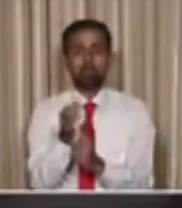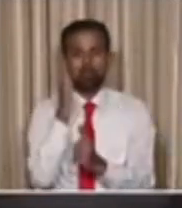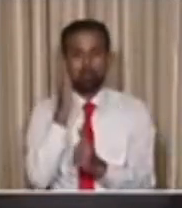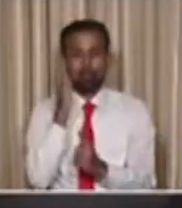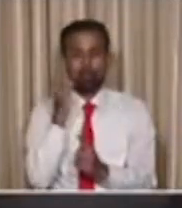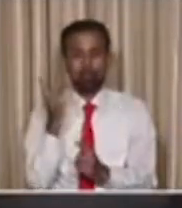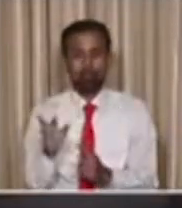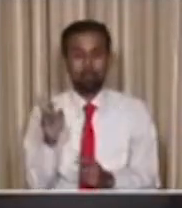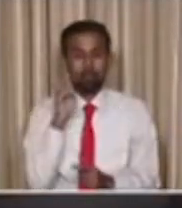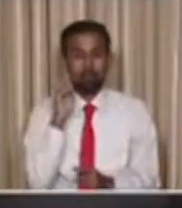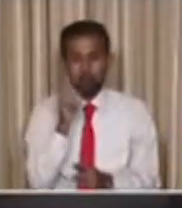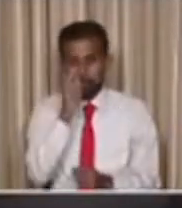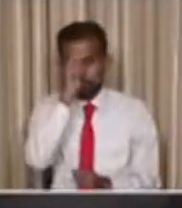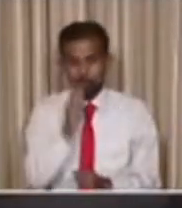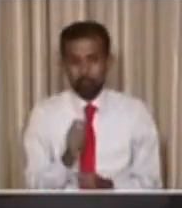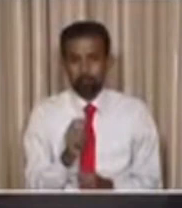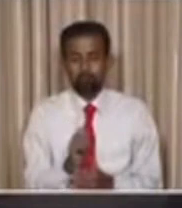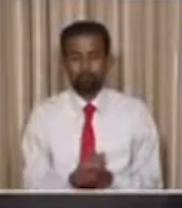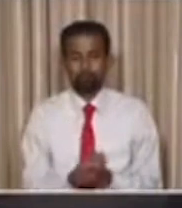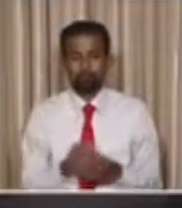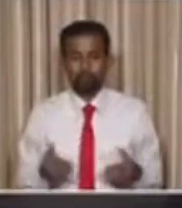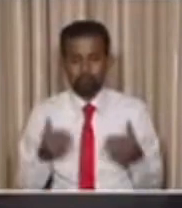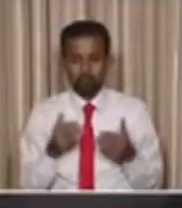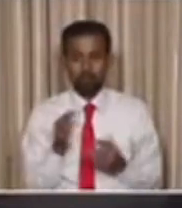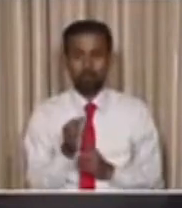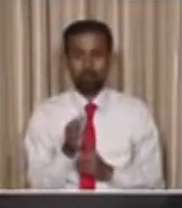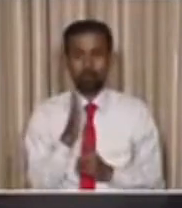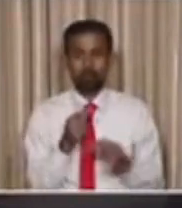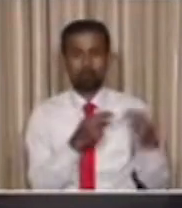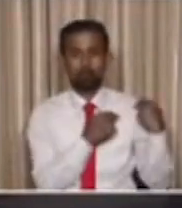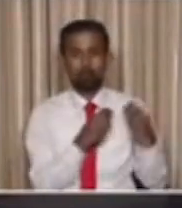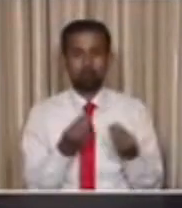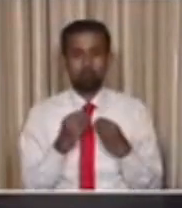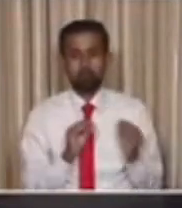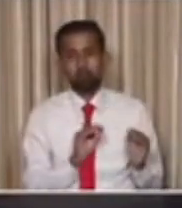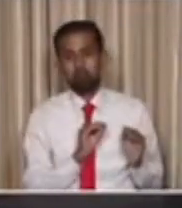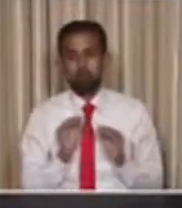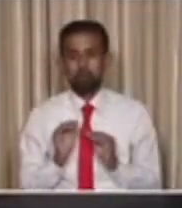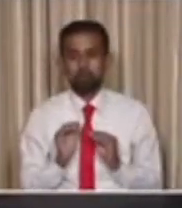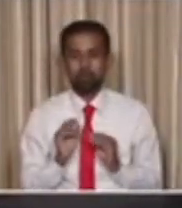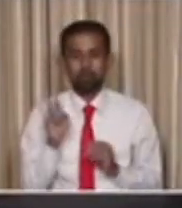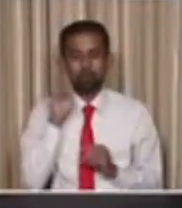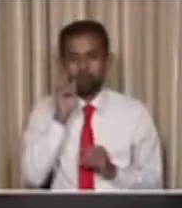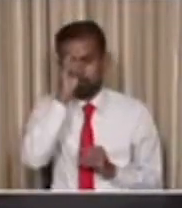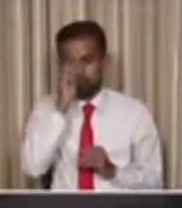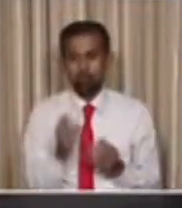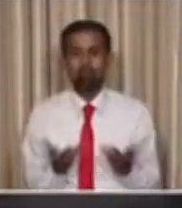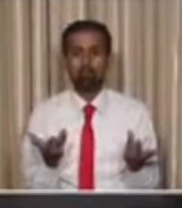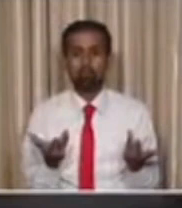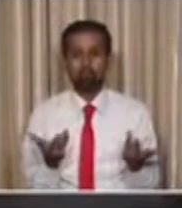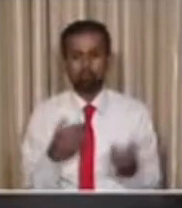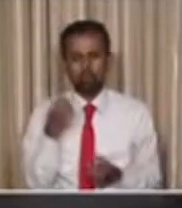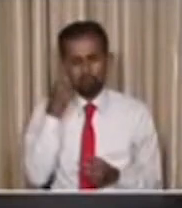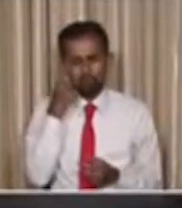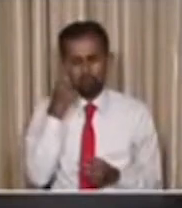හිටපු රනිල් වික්‍රමසිංහ මහත්තයා දැන් මේ ජනාධිපති ධූරය ගත්තාට පස්සේ මොකද්ද මේ රනිල් වික්‍රමසිංහ මහත්තයාට වෙලා තියෙන්නේ? මට මතක්